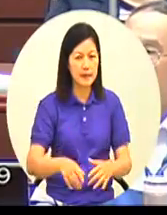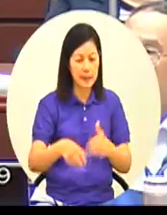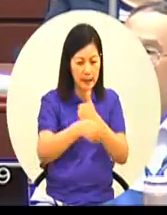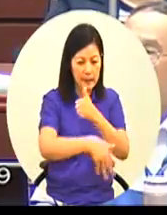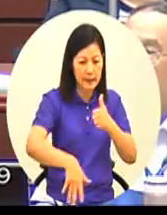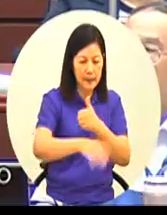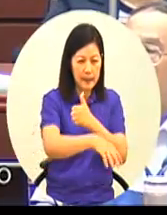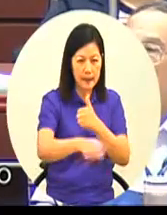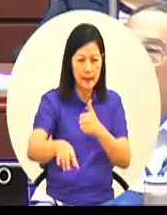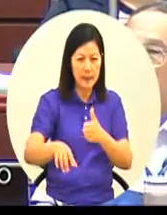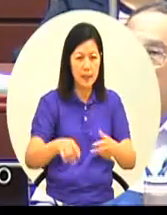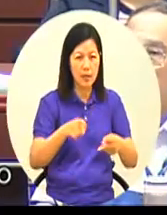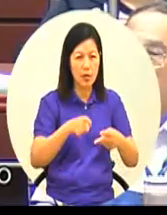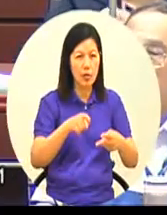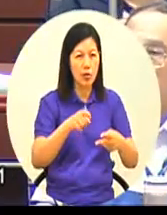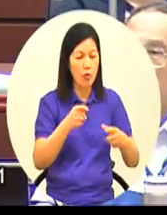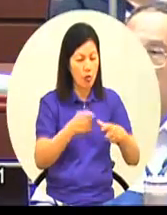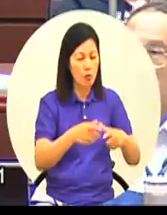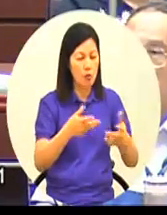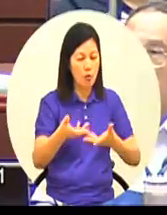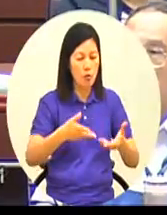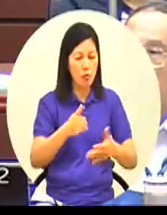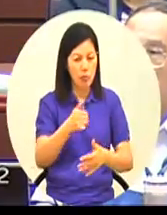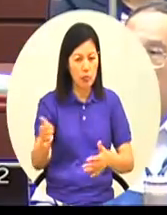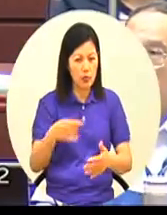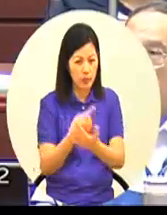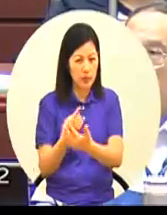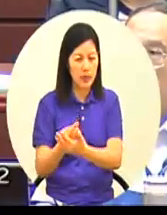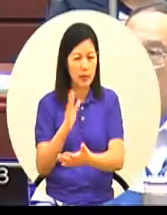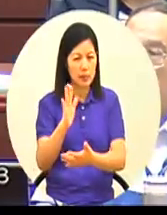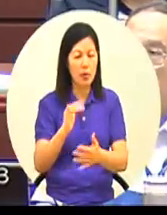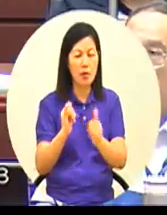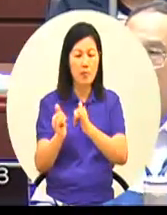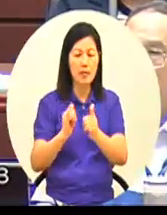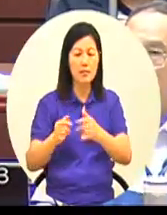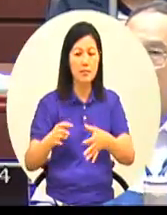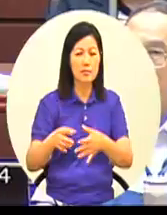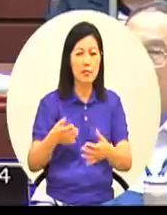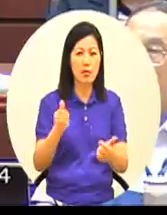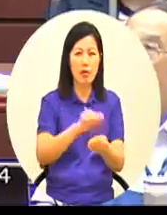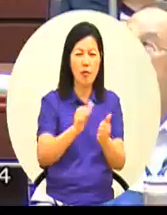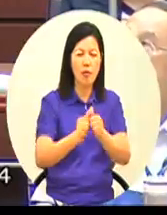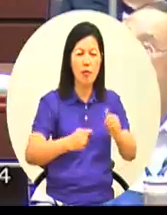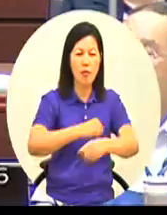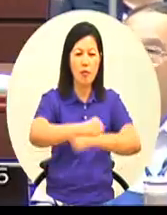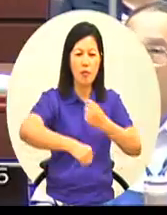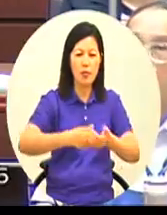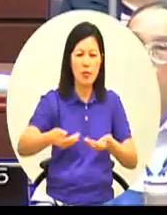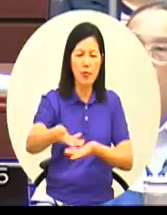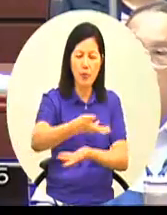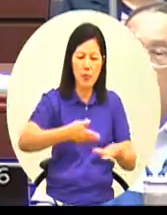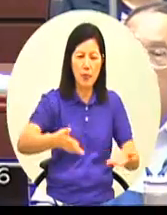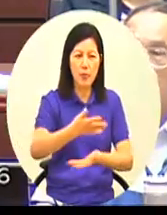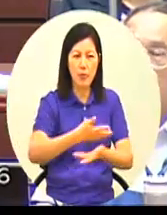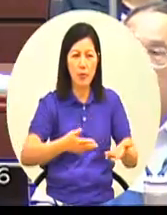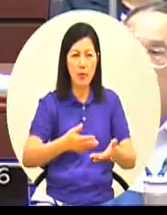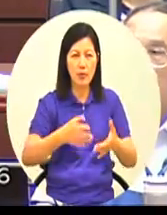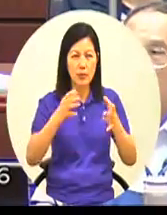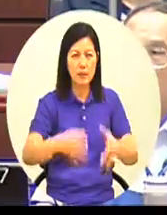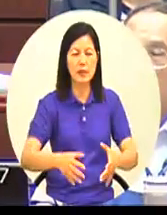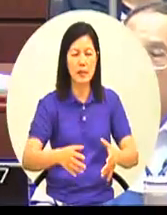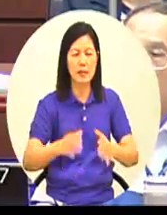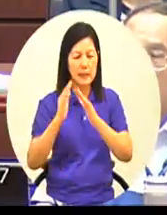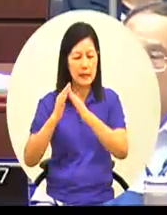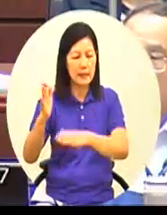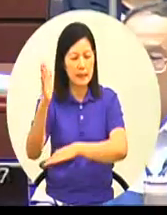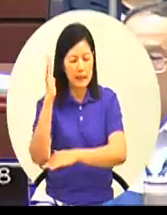的公务人也有参与，所以在这个过程里面跟民众的互动就是这样，可以建立这个市府跟